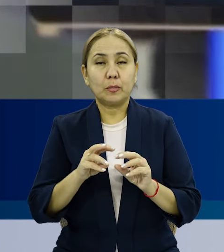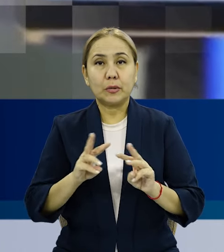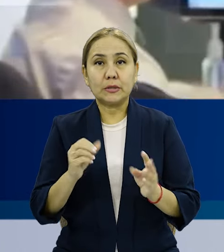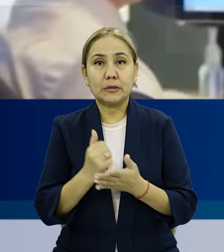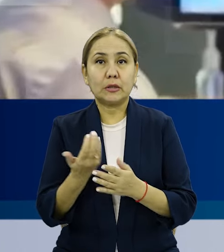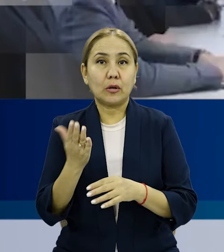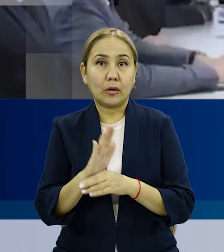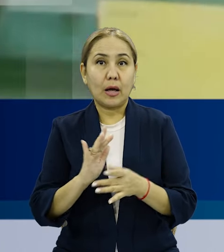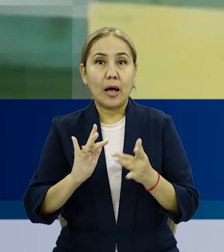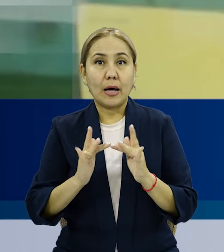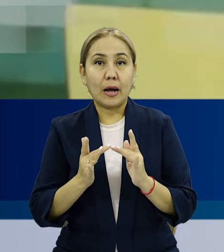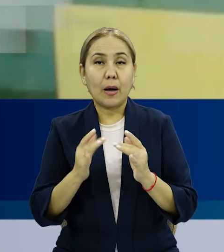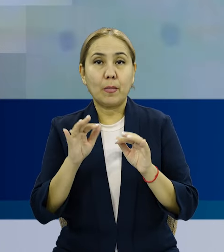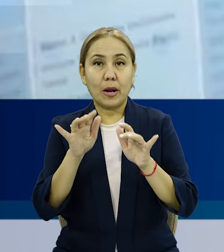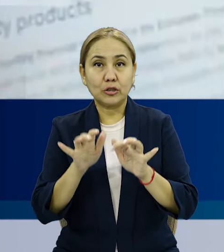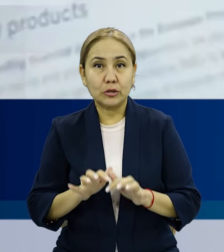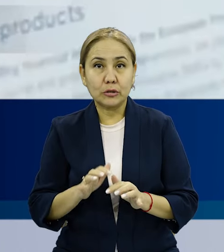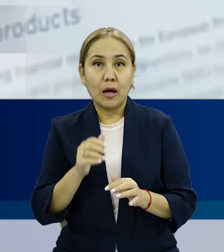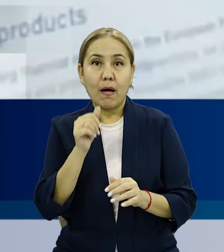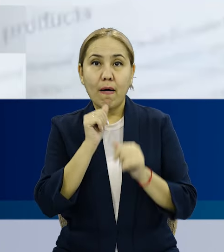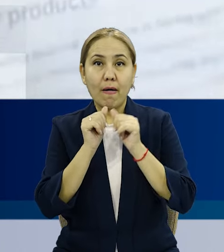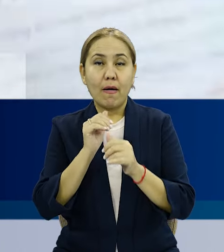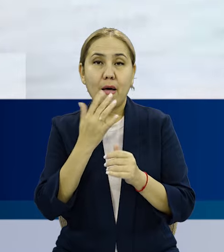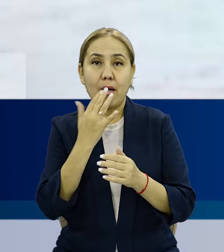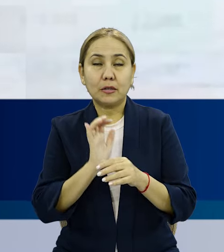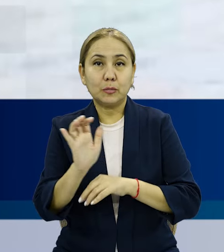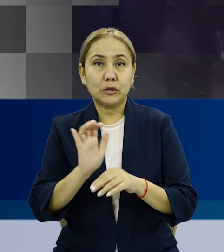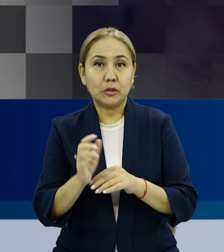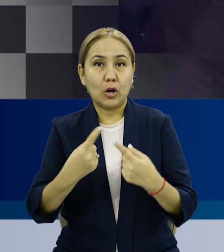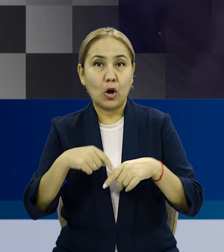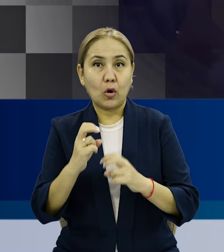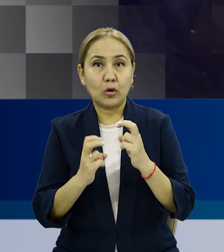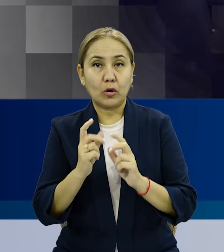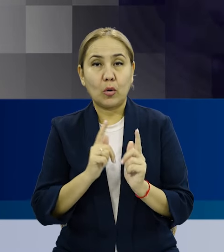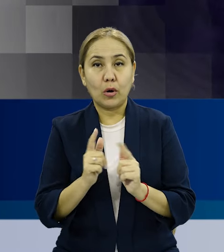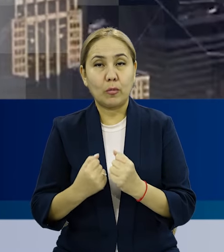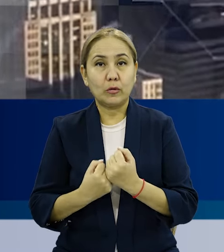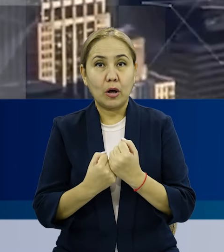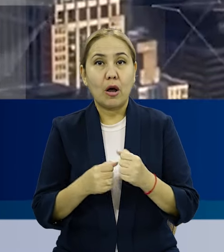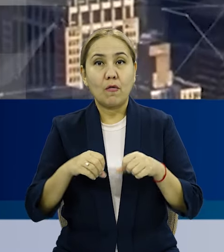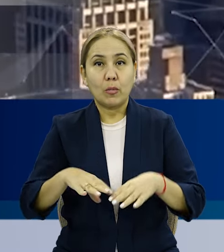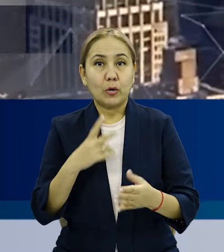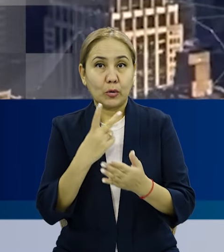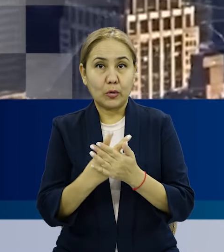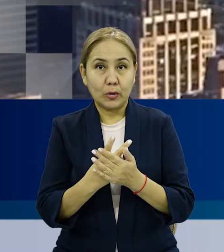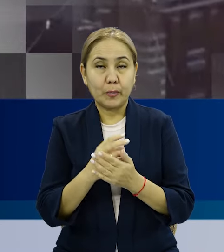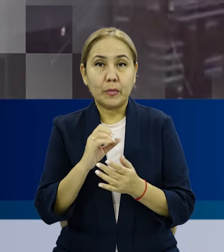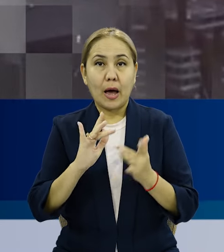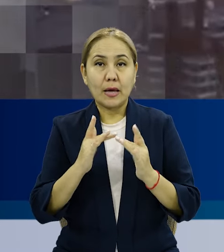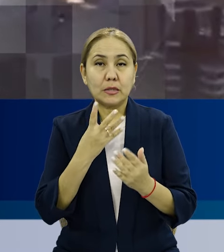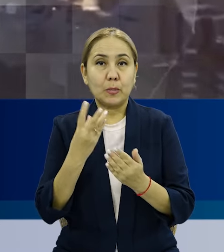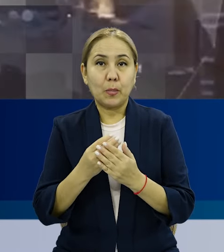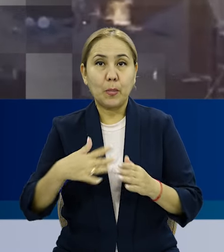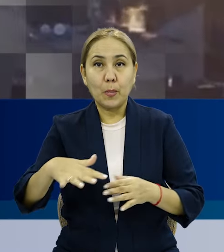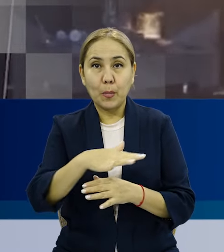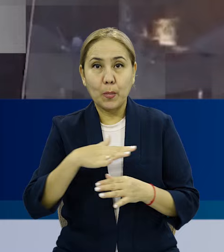bilan raqamlashtirish sohasidagi eksportchi korxonalar qo'llab-quvvatlanishi belgilandi. Farmonga ko'ra, IT park rezidentlariga quyidagi